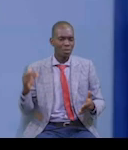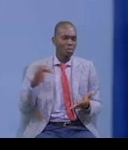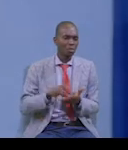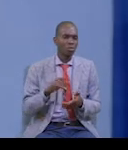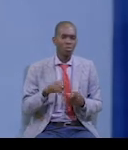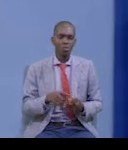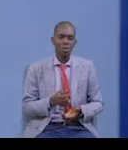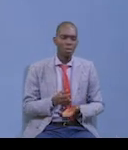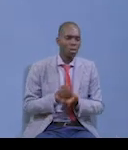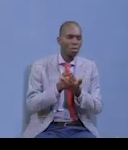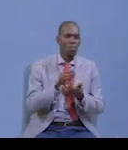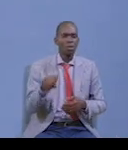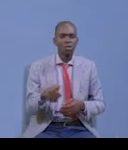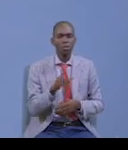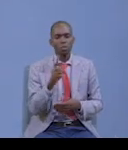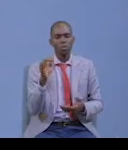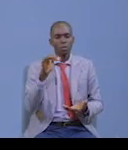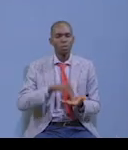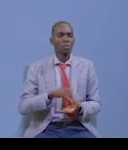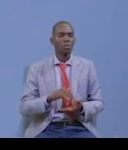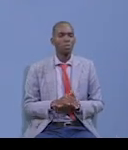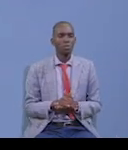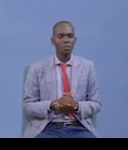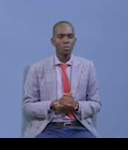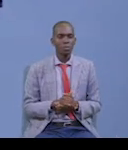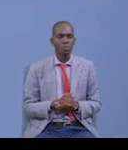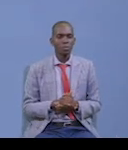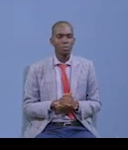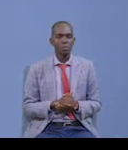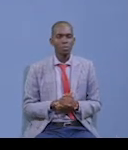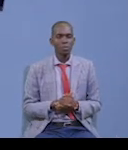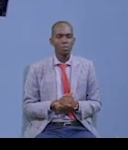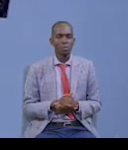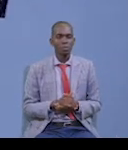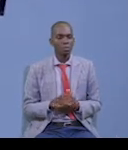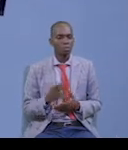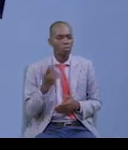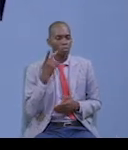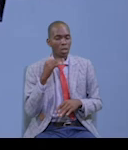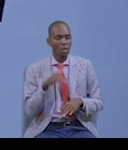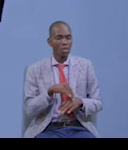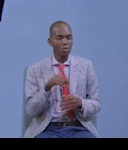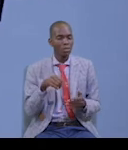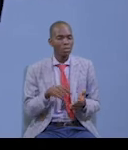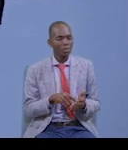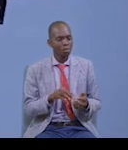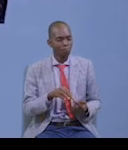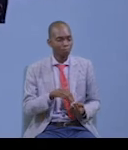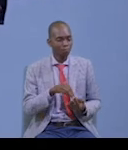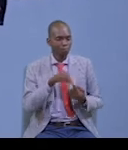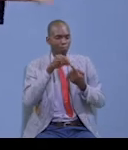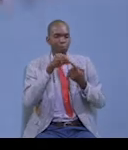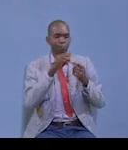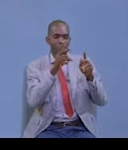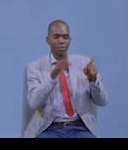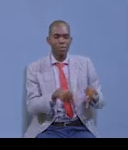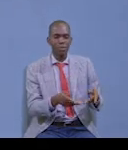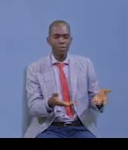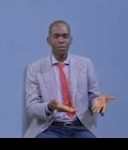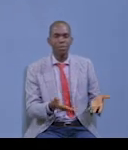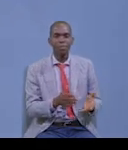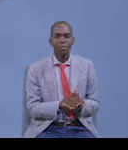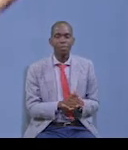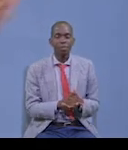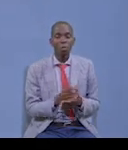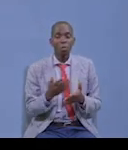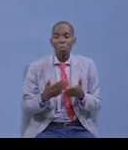అలాంటి వారు తమ జీవితాల్లో ఎవరికి ఎప్పటికీ సహాయం చేయలేరు. Look at this peculiar person. కానీ ఈ ప్రత్యేకమైన వ్యక్తుల వైపు చూడండి. Whatever